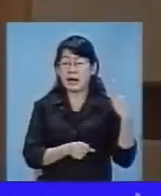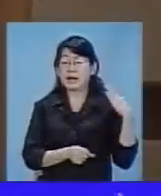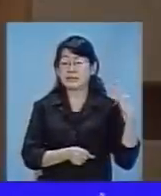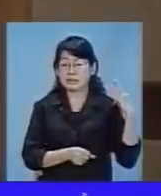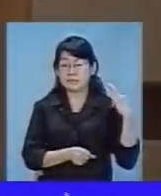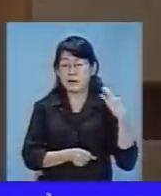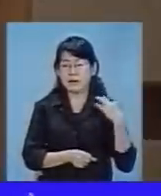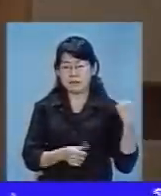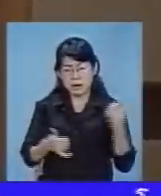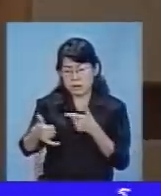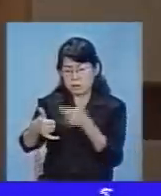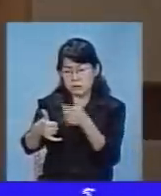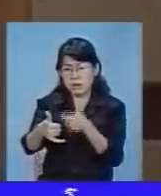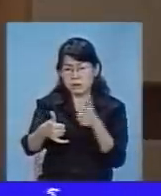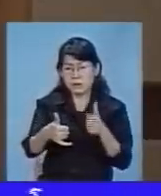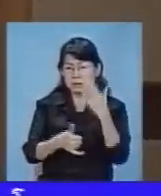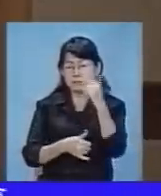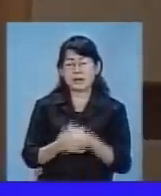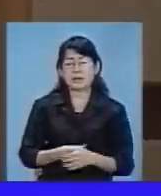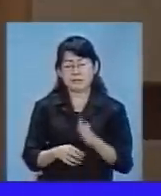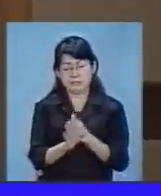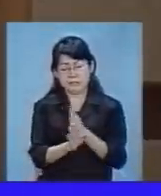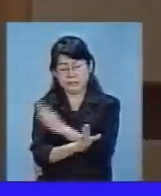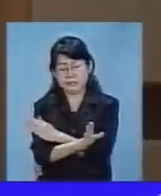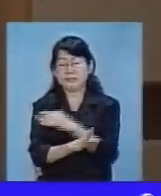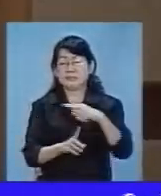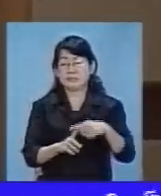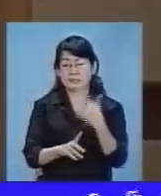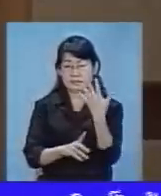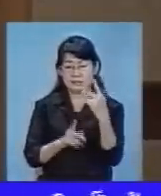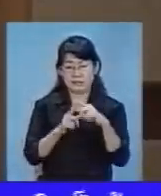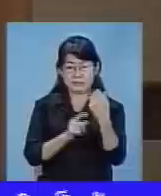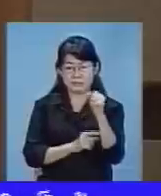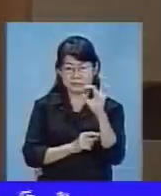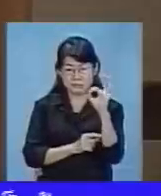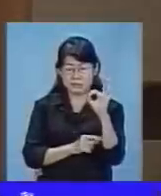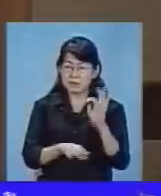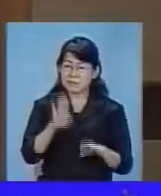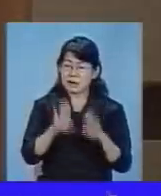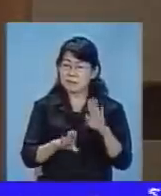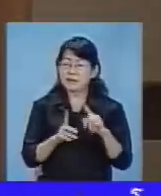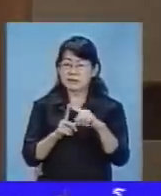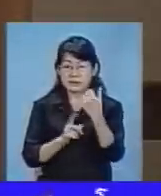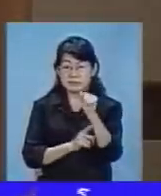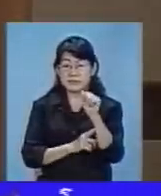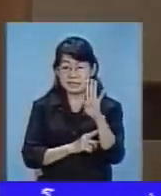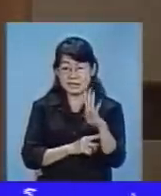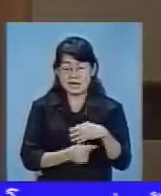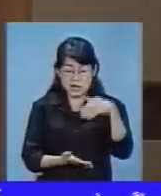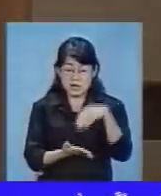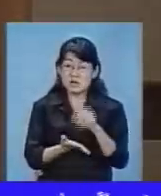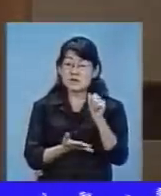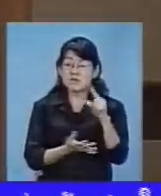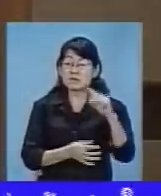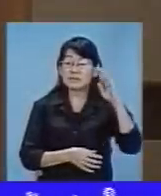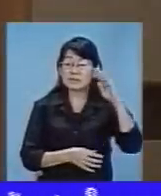าความจริงตั้งแต่ก่อนวันที่19ครับตั้งแต่ช่วงประมาณวันที่14เนี่ยสอช.